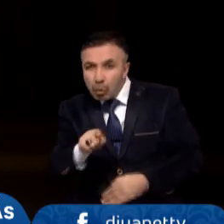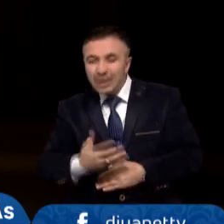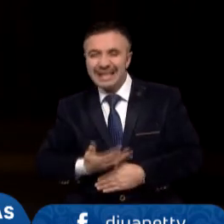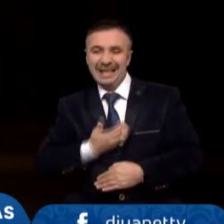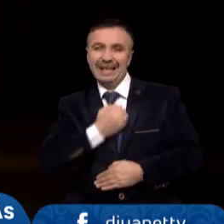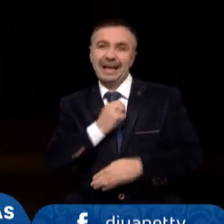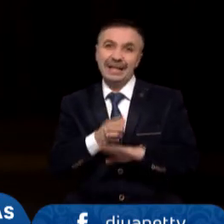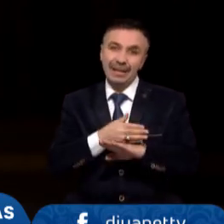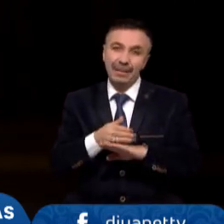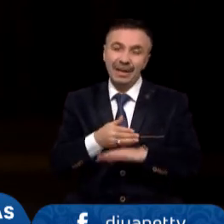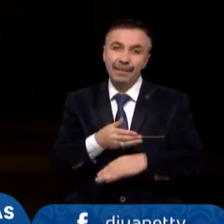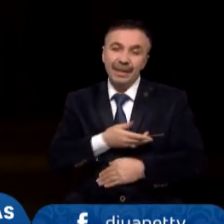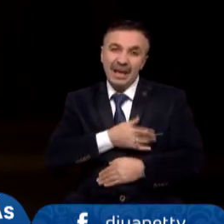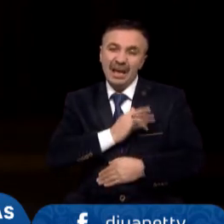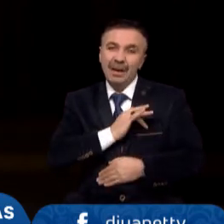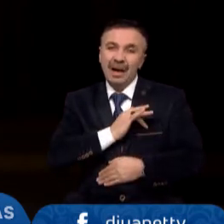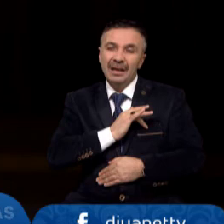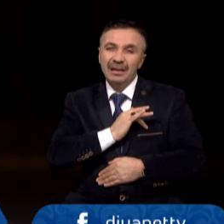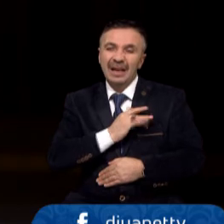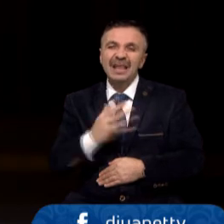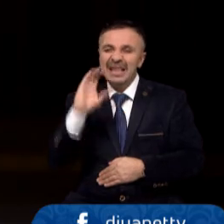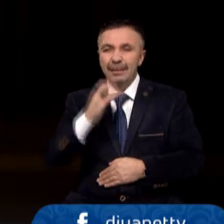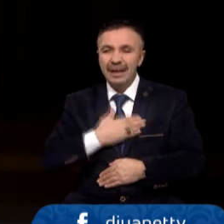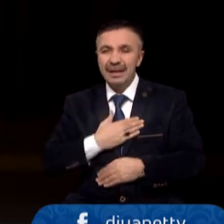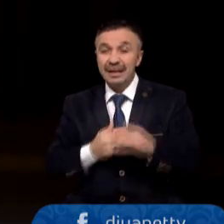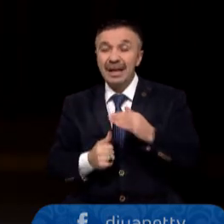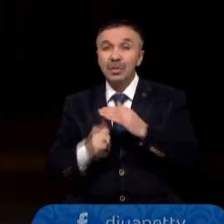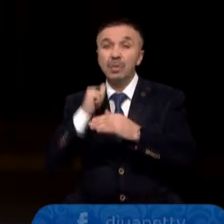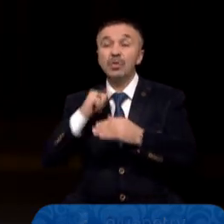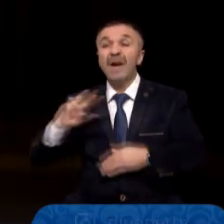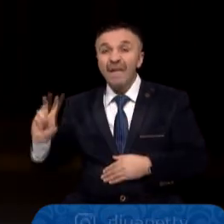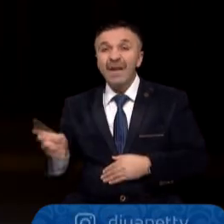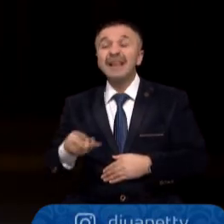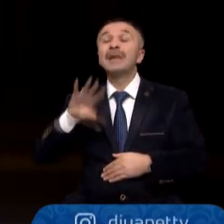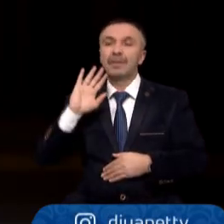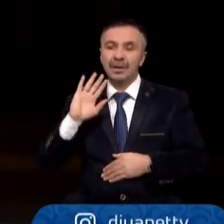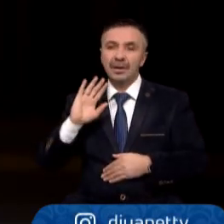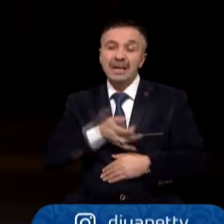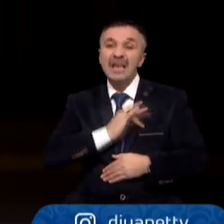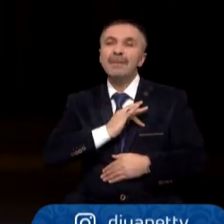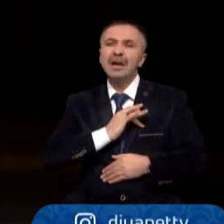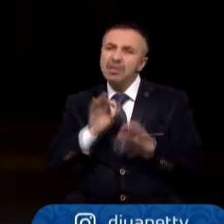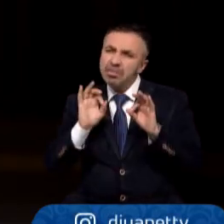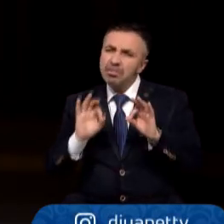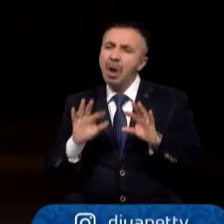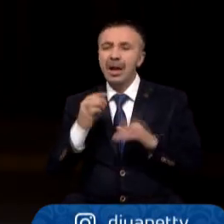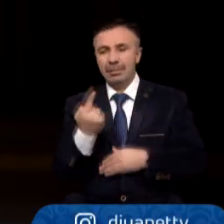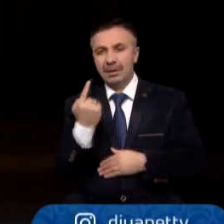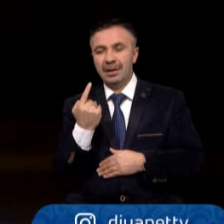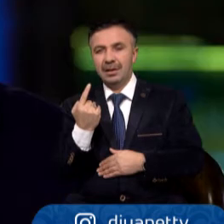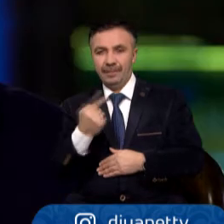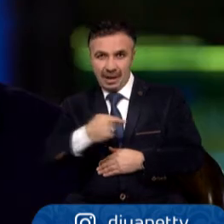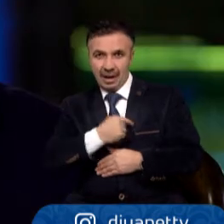bu sıkıntılardan dolayı imanından dönmüş dininden dönmüş değildir iman böyle bir